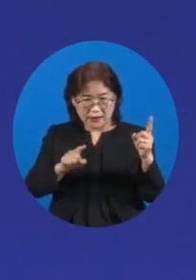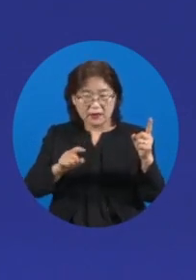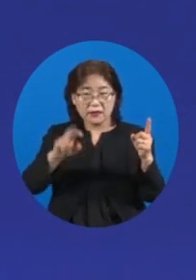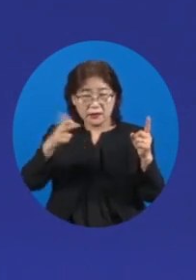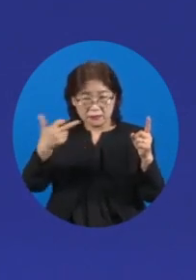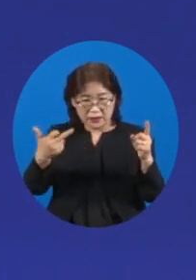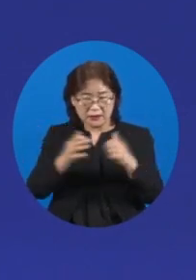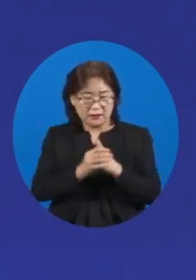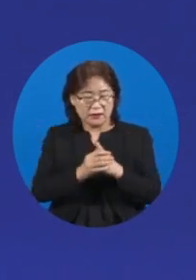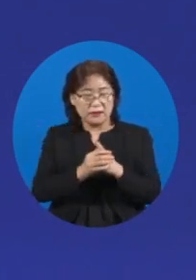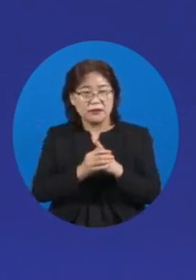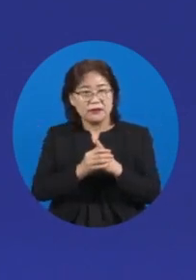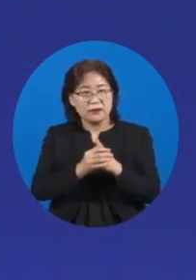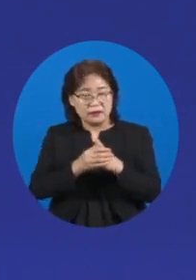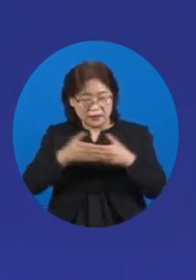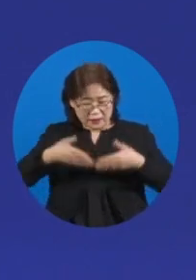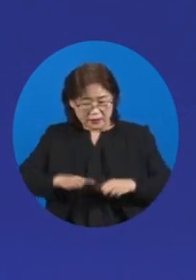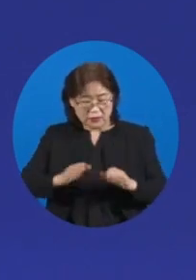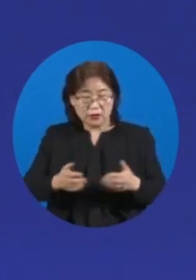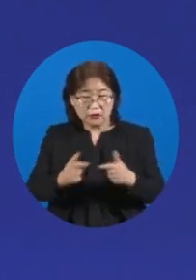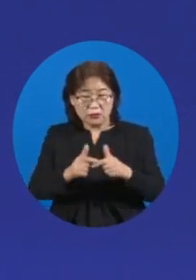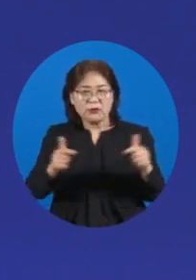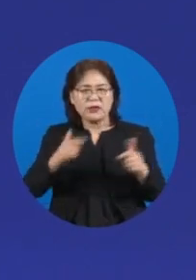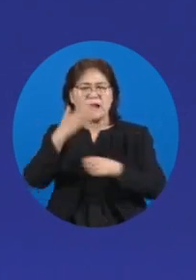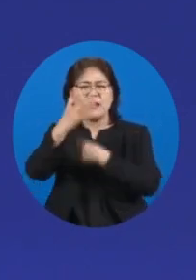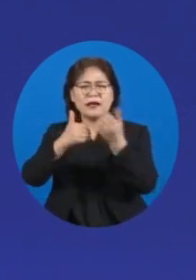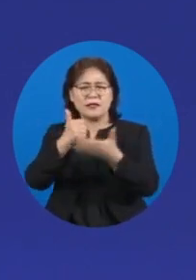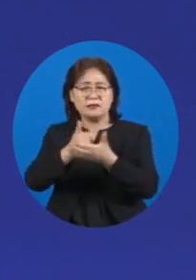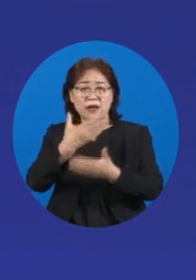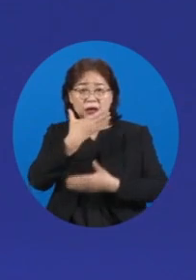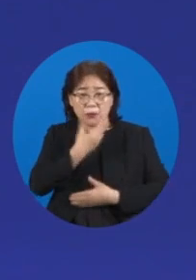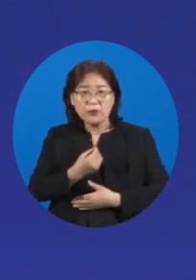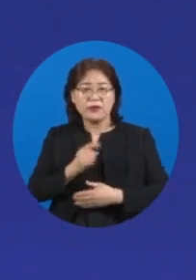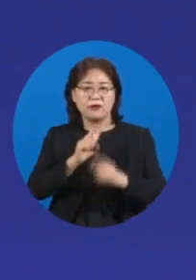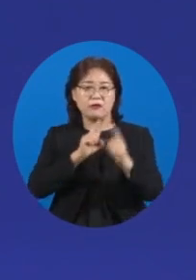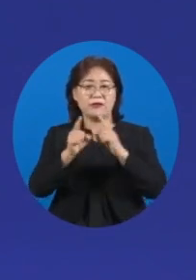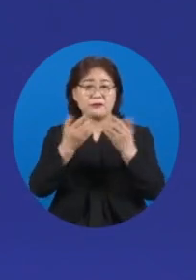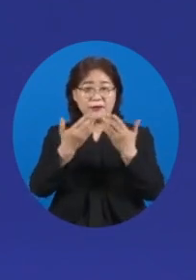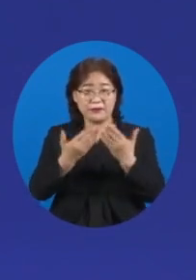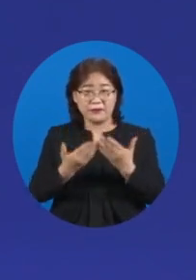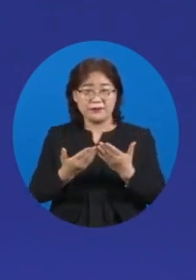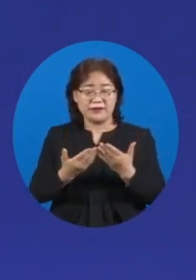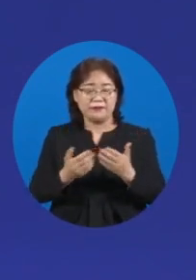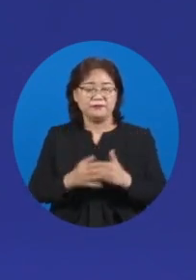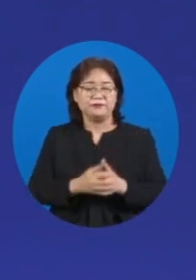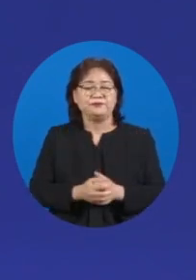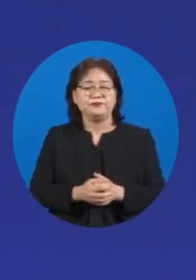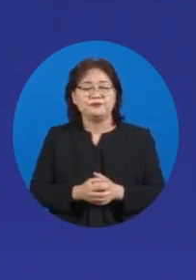생육하고 번성하는 것을 하나님의 복이 라고 말씀을 하고 있습니다